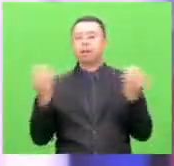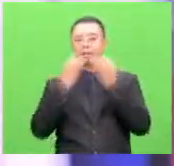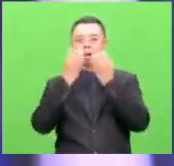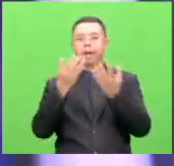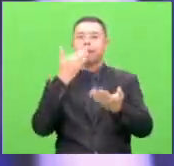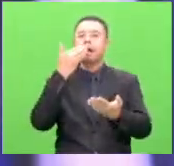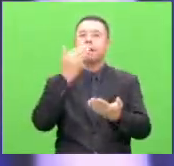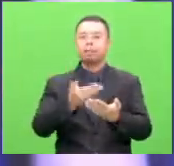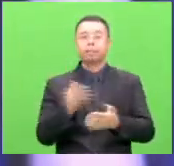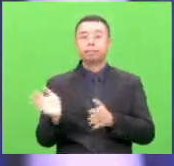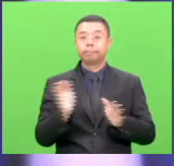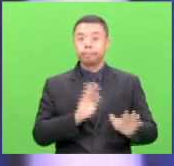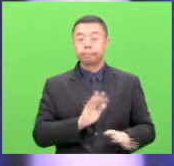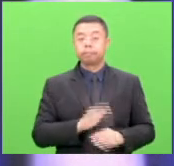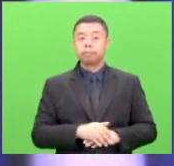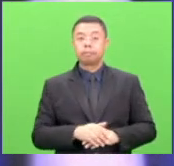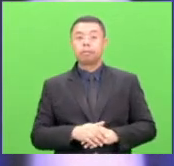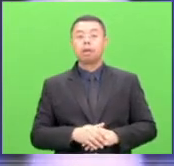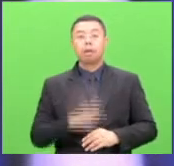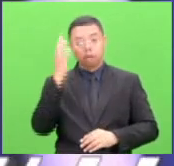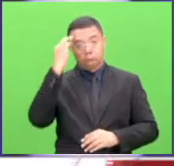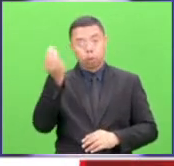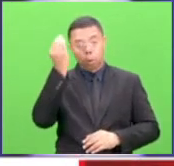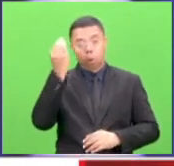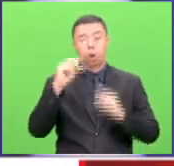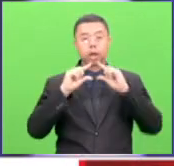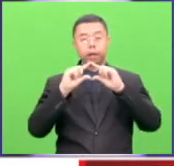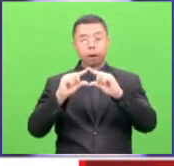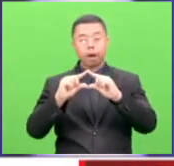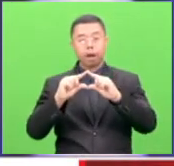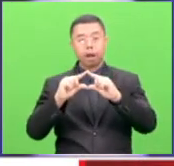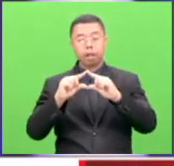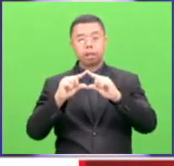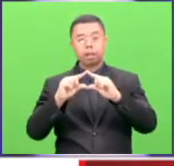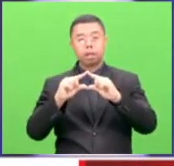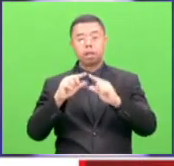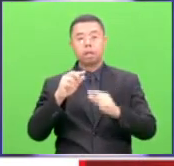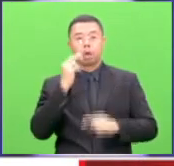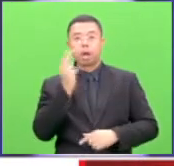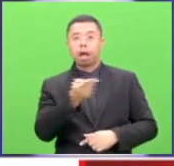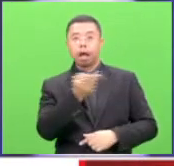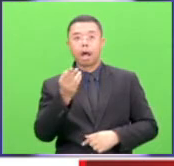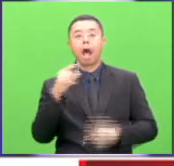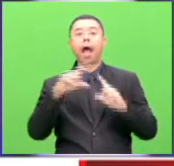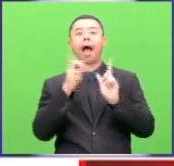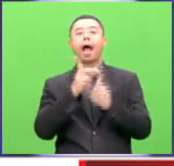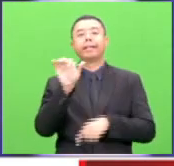Terima kasih. Saja. Ketua Umum Partai Demokrat, Saudara Agus